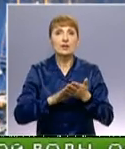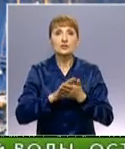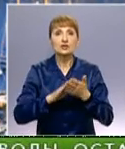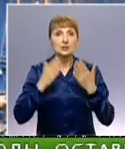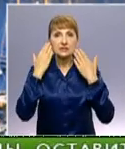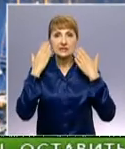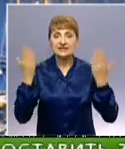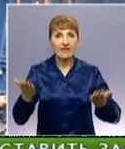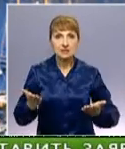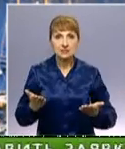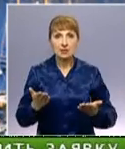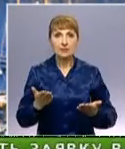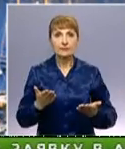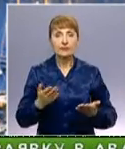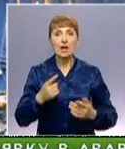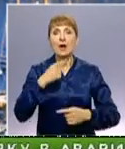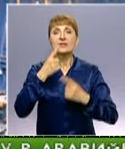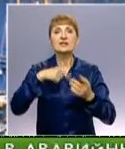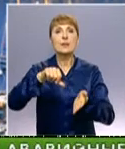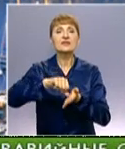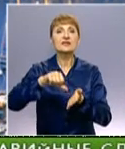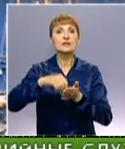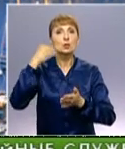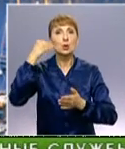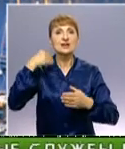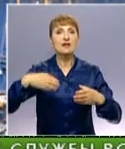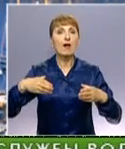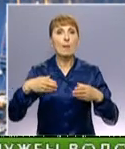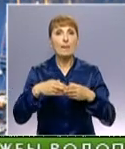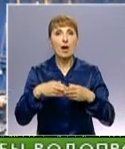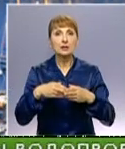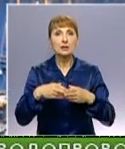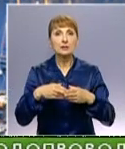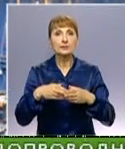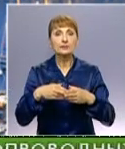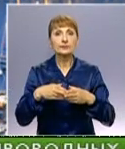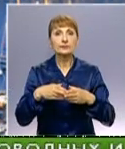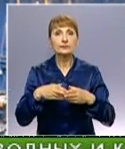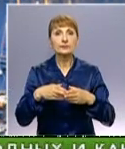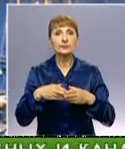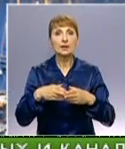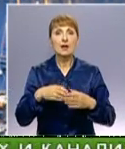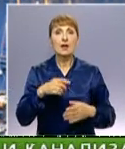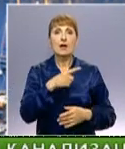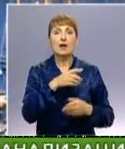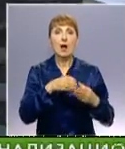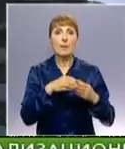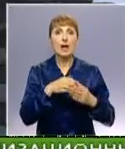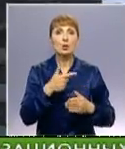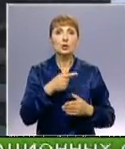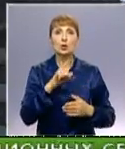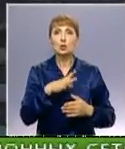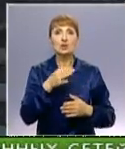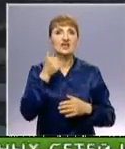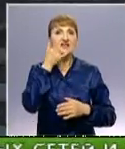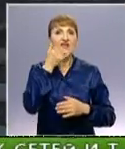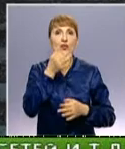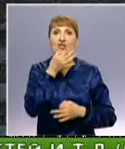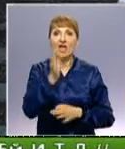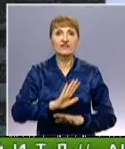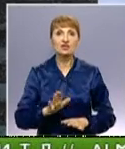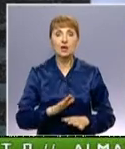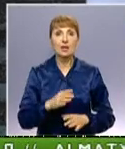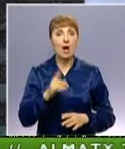неизвестно. По словам представителя турецкой компании, телефоны того «Гульнар Тур» не отвечают. Пока телефоны